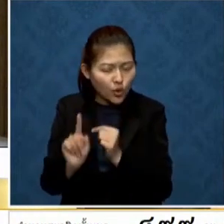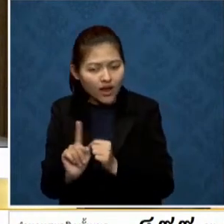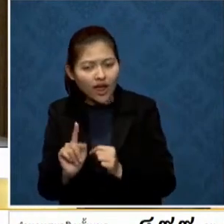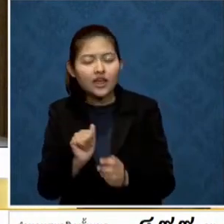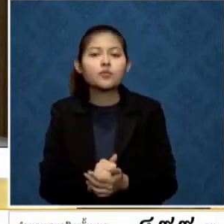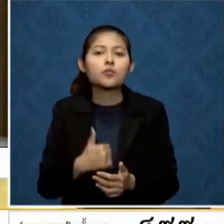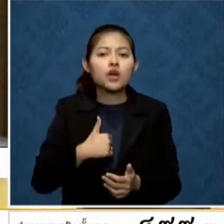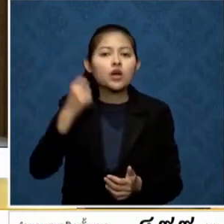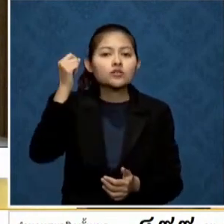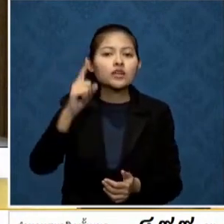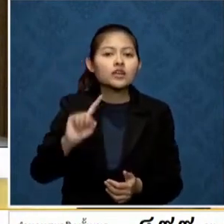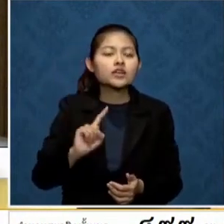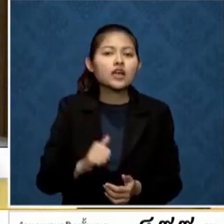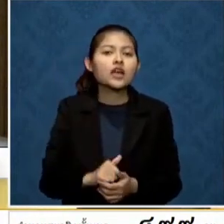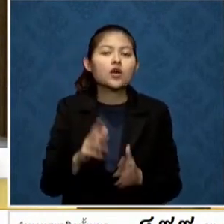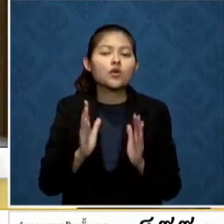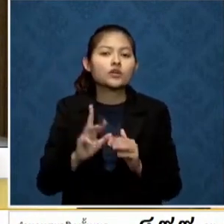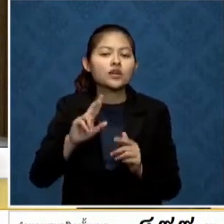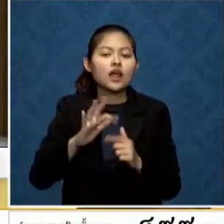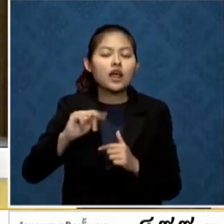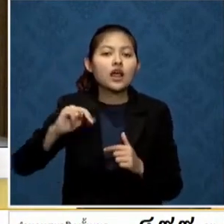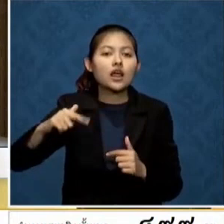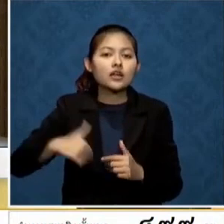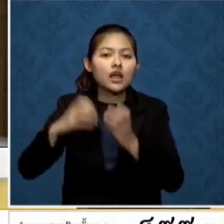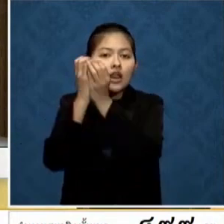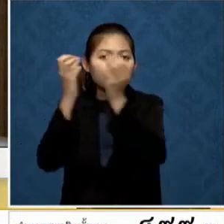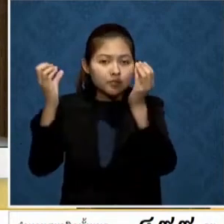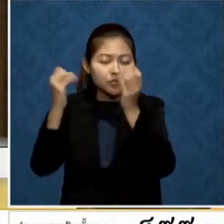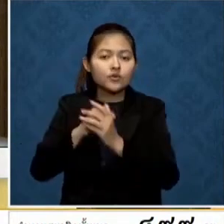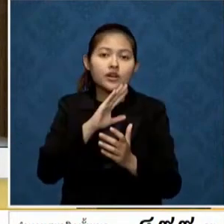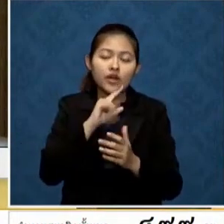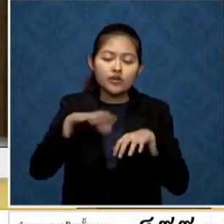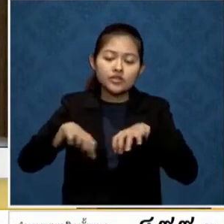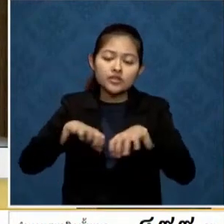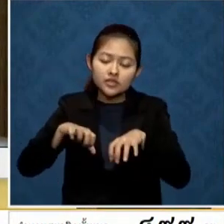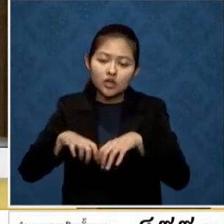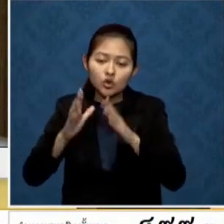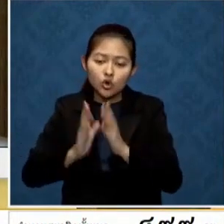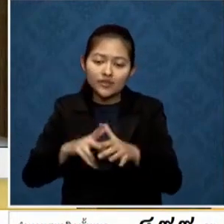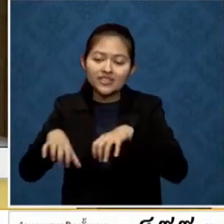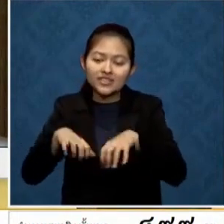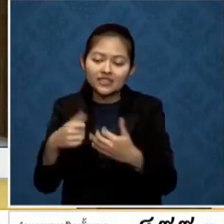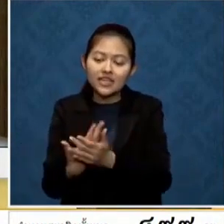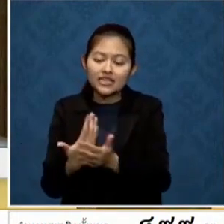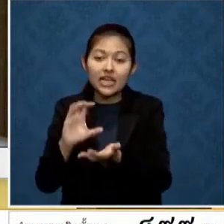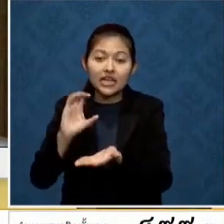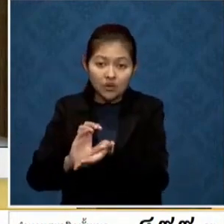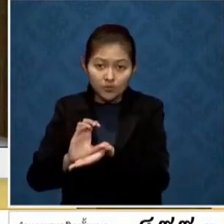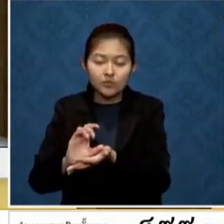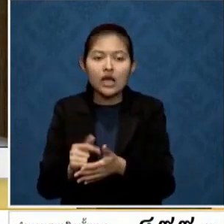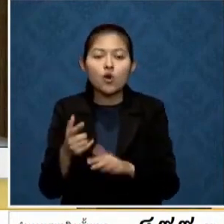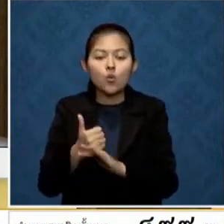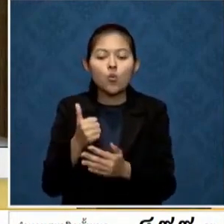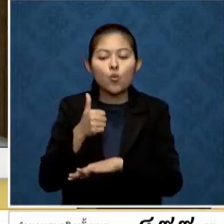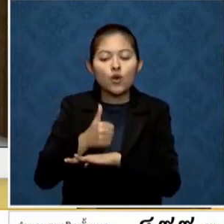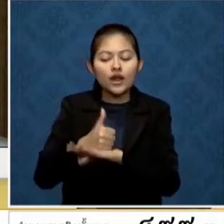ใจถึงเจตนาของผู้ร่างเอ่อมาตรานี้ในรัฐธรรมนูญนะครับว่าในเมื่อฝ่ายบริหารต้องเป็นคนบริหารจัดการงบประมาณก็เลยให้หัวหน้าฝ่าย